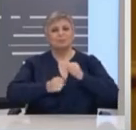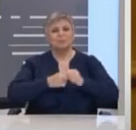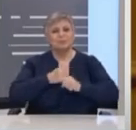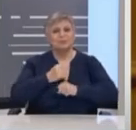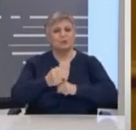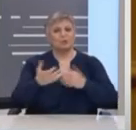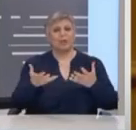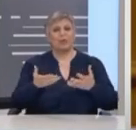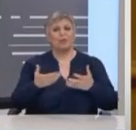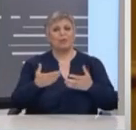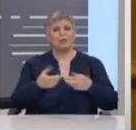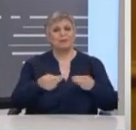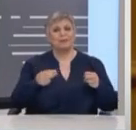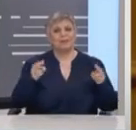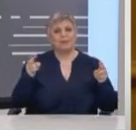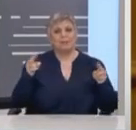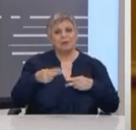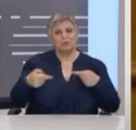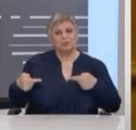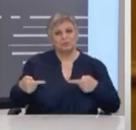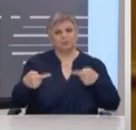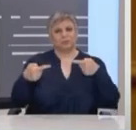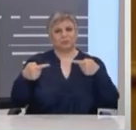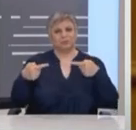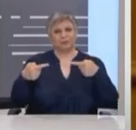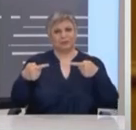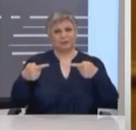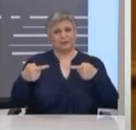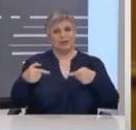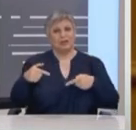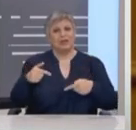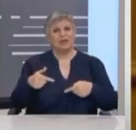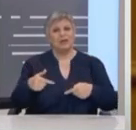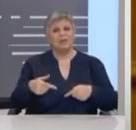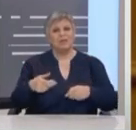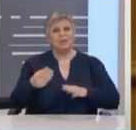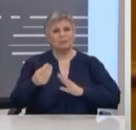στο κυπριακό ζήτημα και στους χειρισμούς της ελληνικής πλευράς,